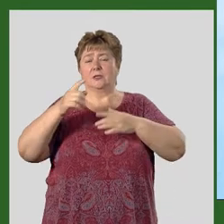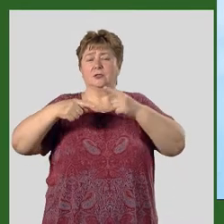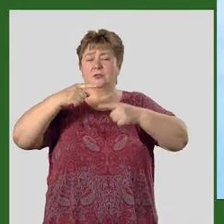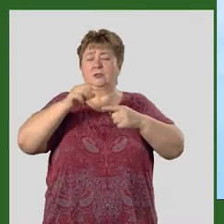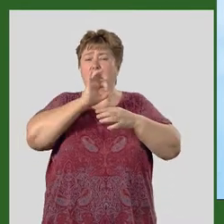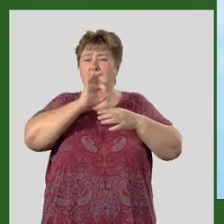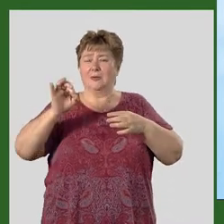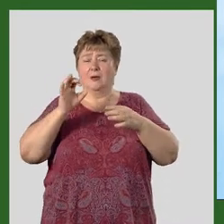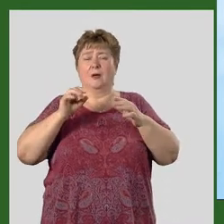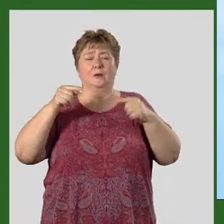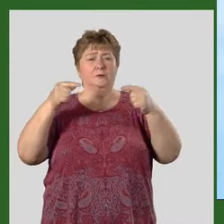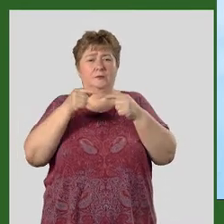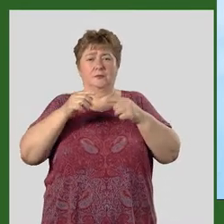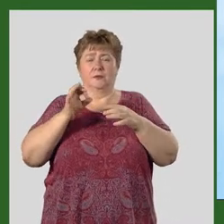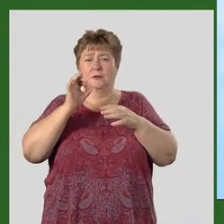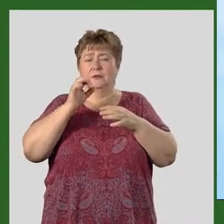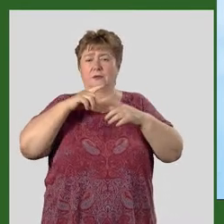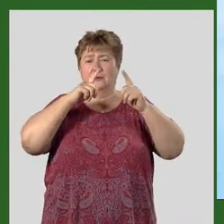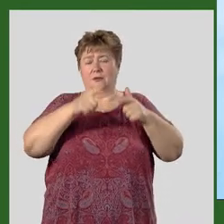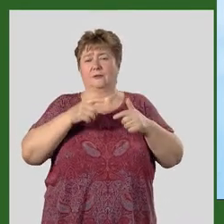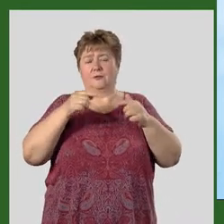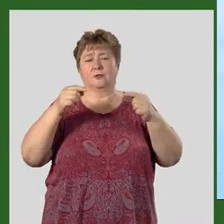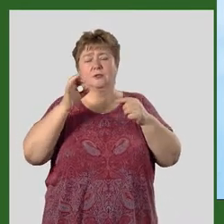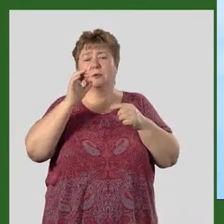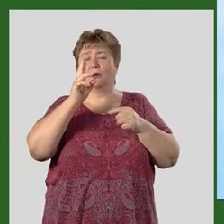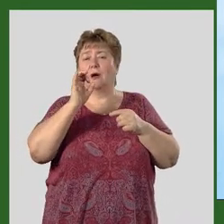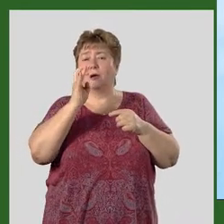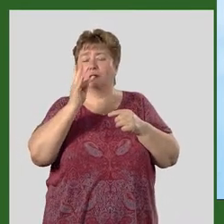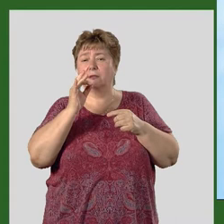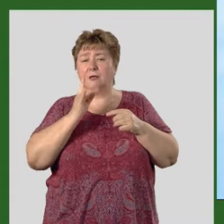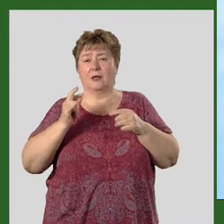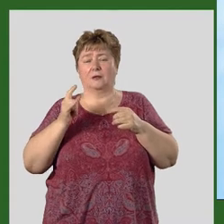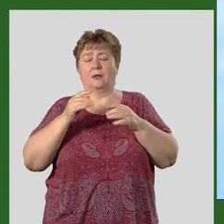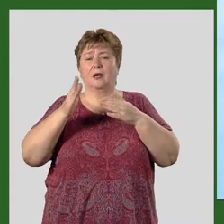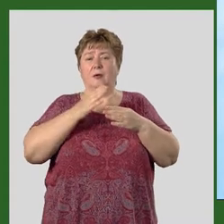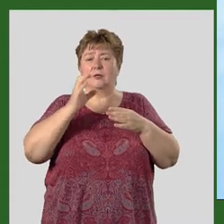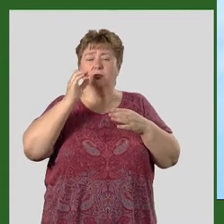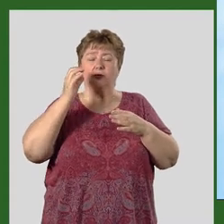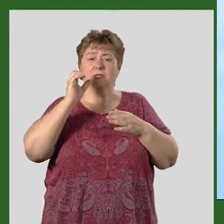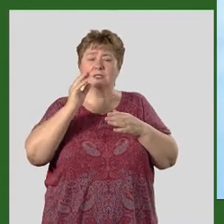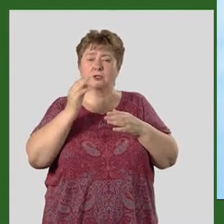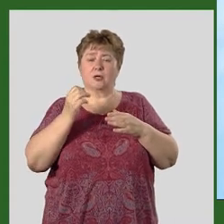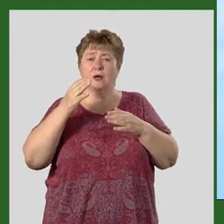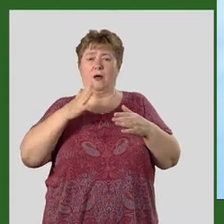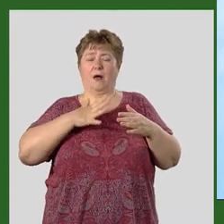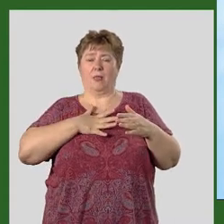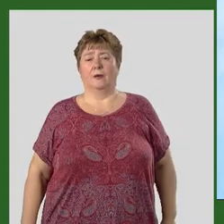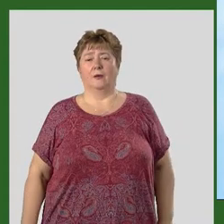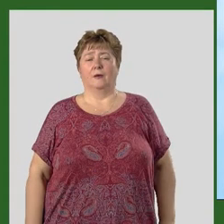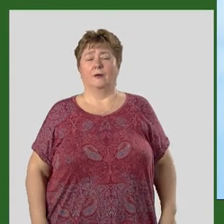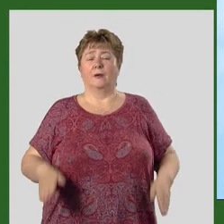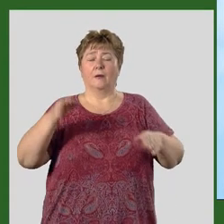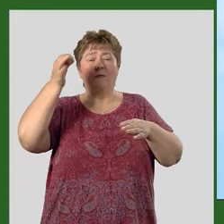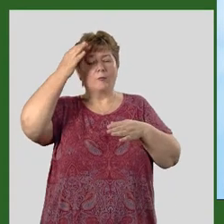через точки с определенными географическими координатами, например, между США и Канадой.